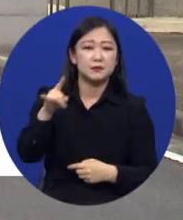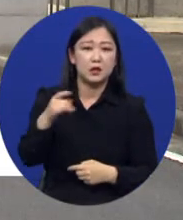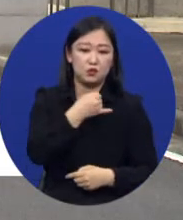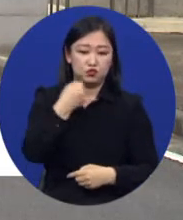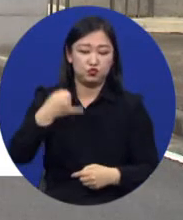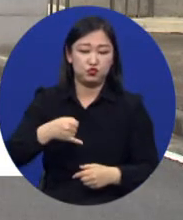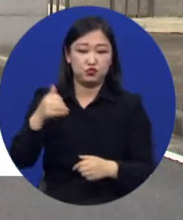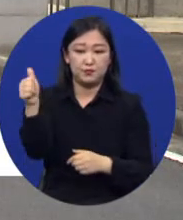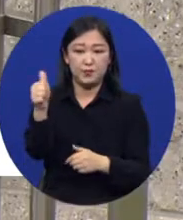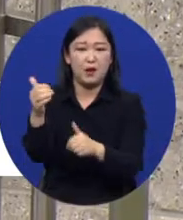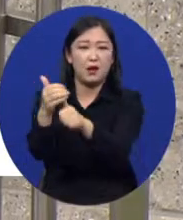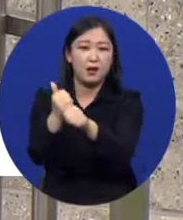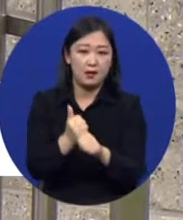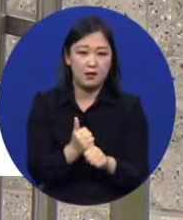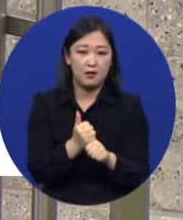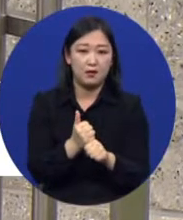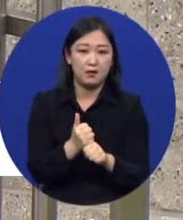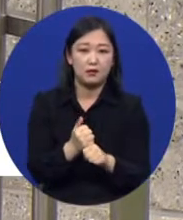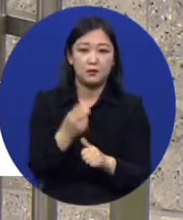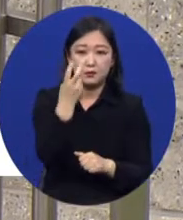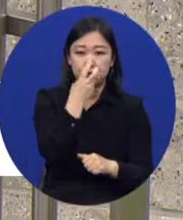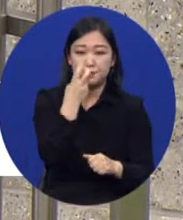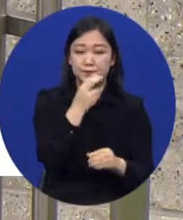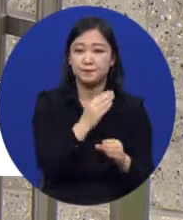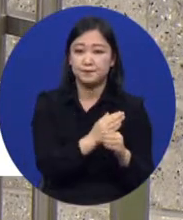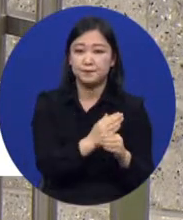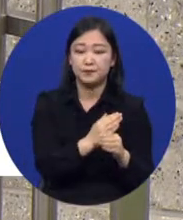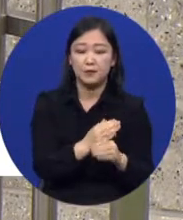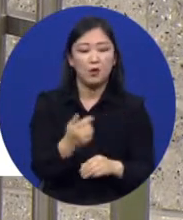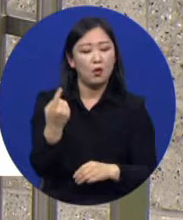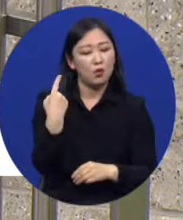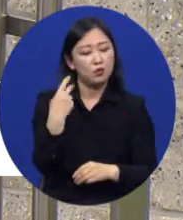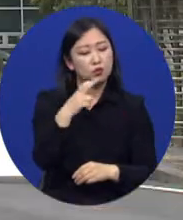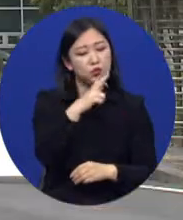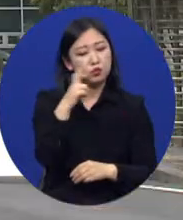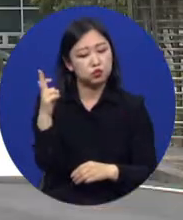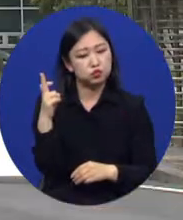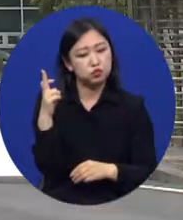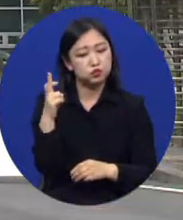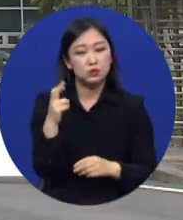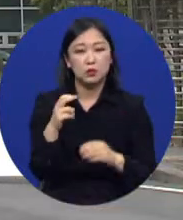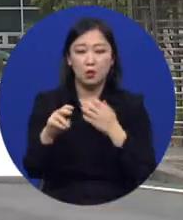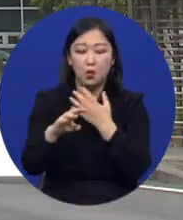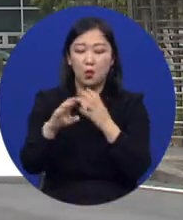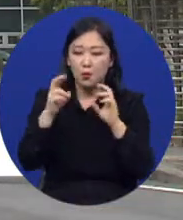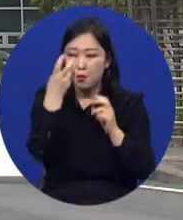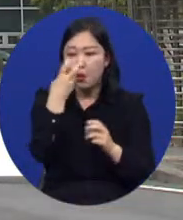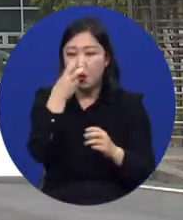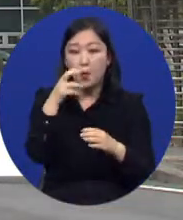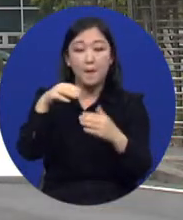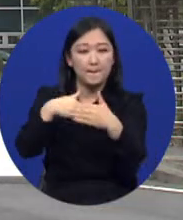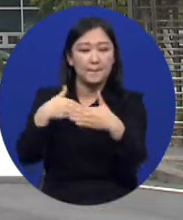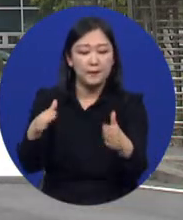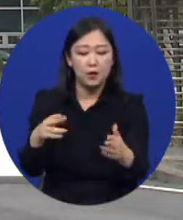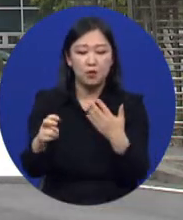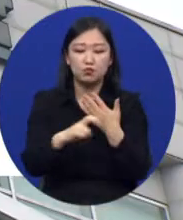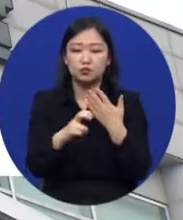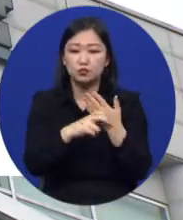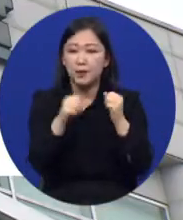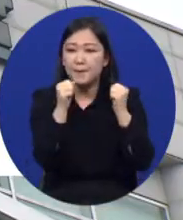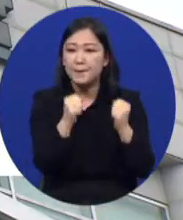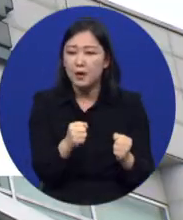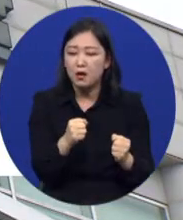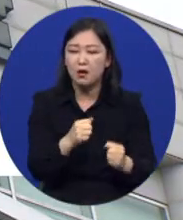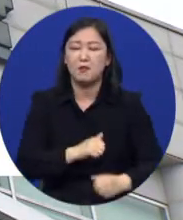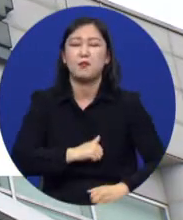입건했습니다 경찰에 따르면 a 씨는 어제 후 제주 출입구 외국인 처음 보호 실에서 불법체류 사실이 드러난 데